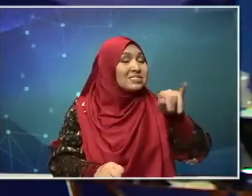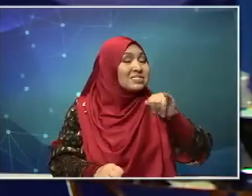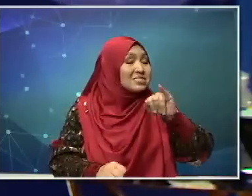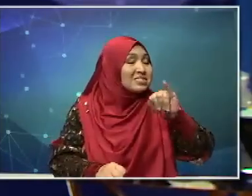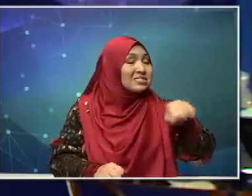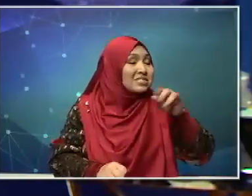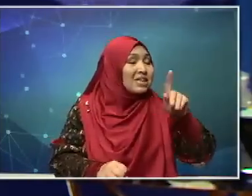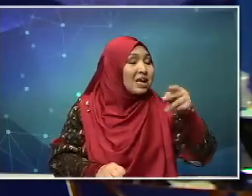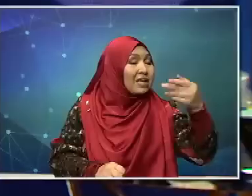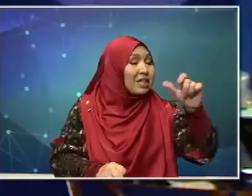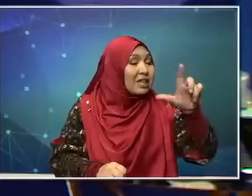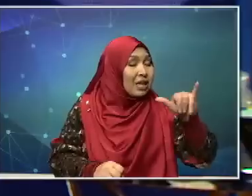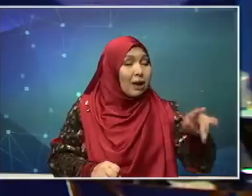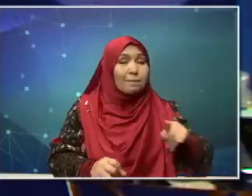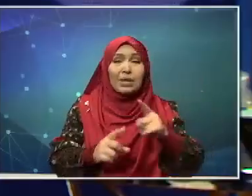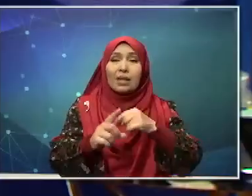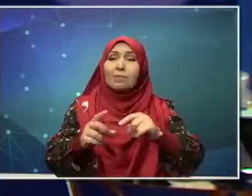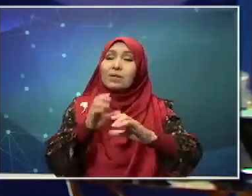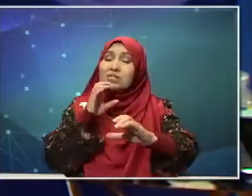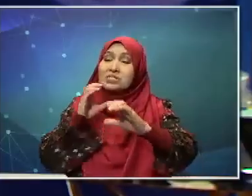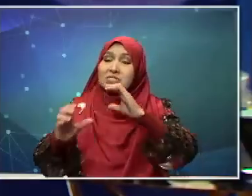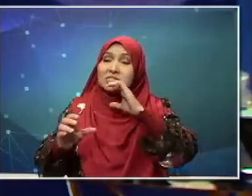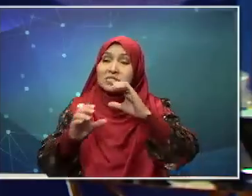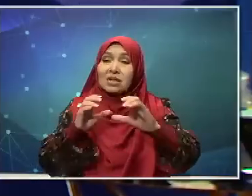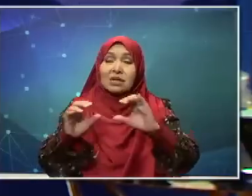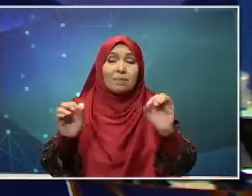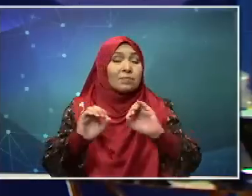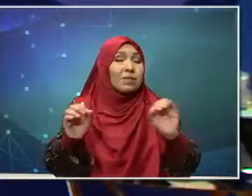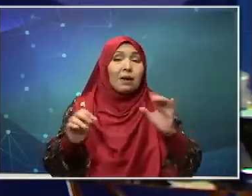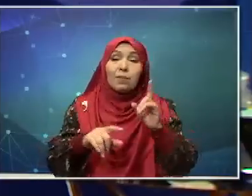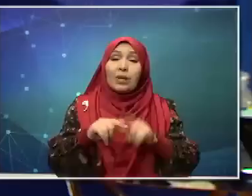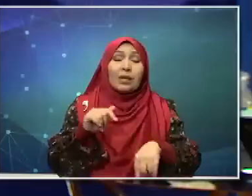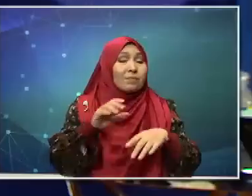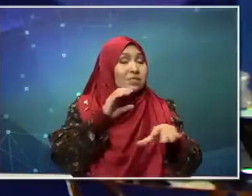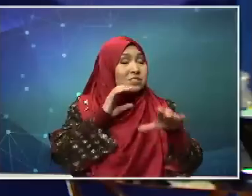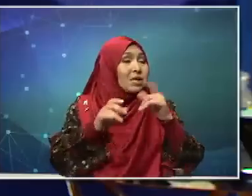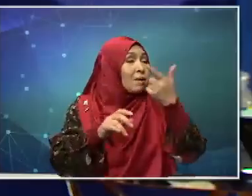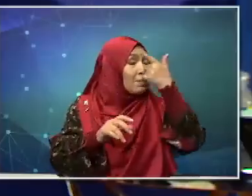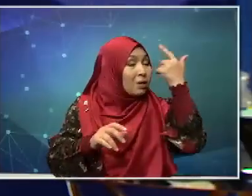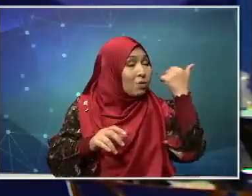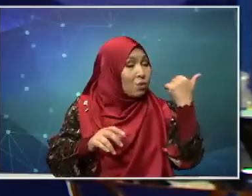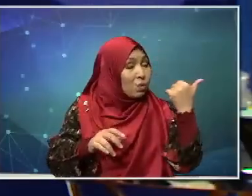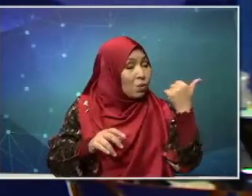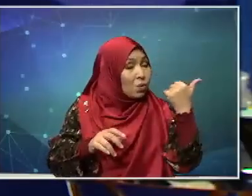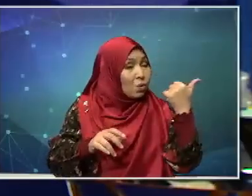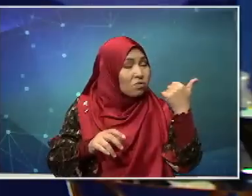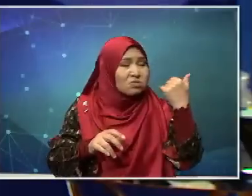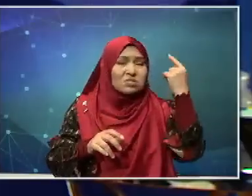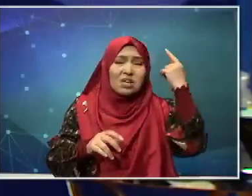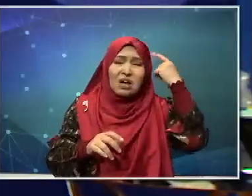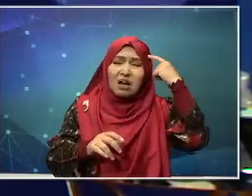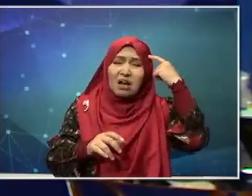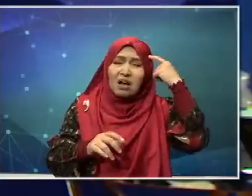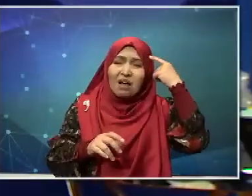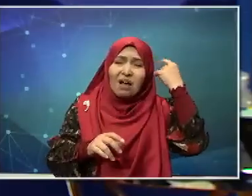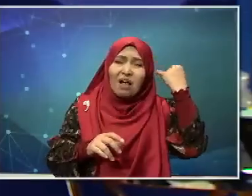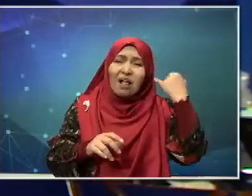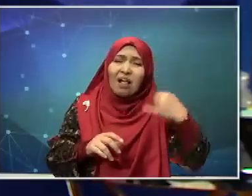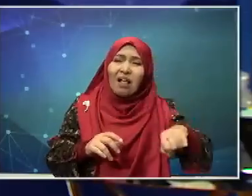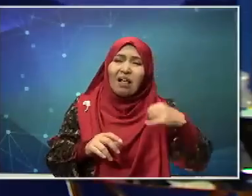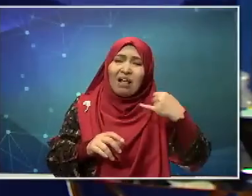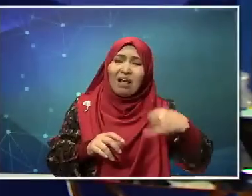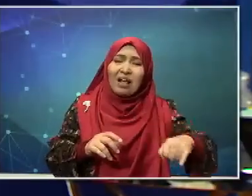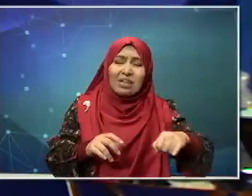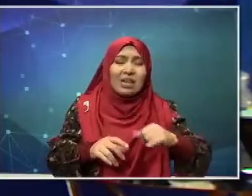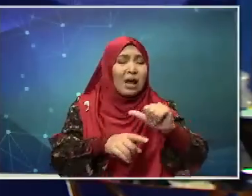kyubin ketika mereka bercakap mereka berhujah detak detak boleh cakap pasal ilmu yang rendah ini adalah amalan